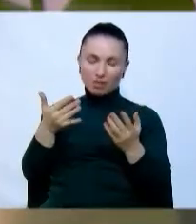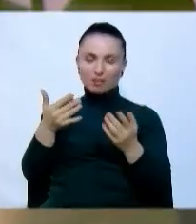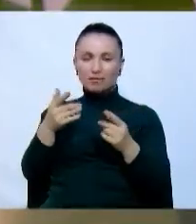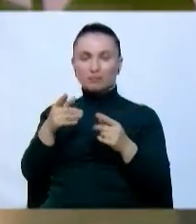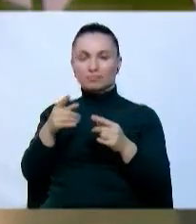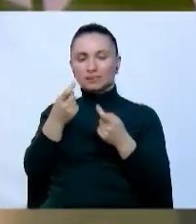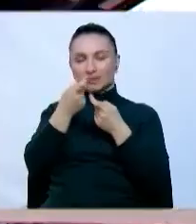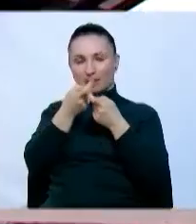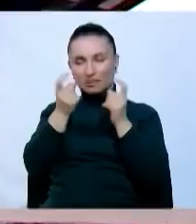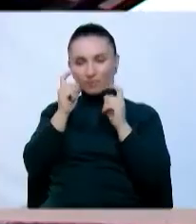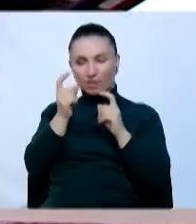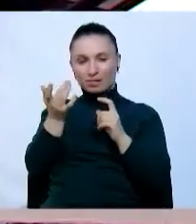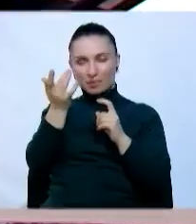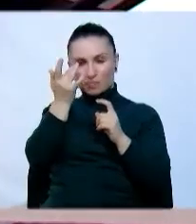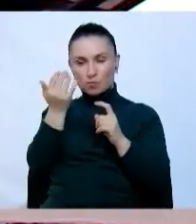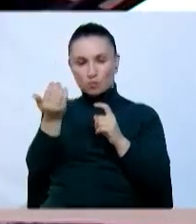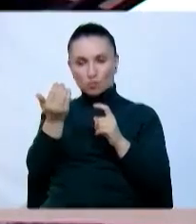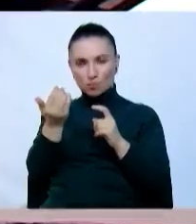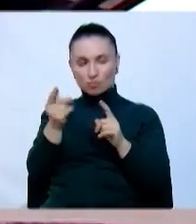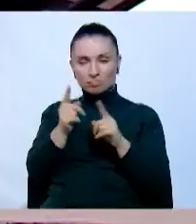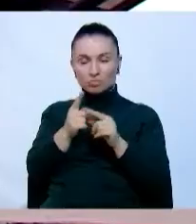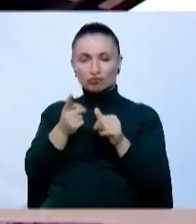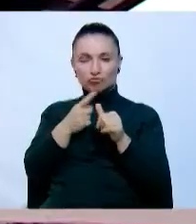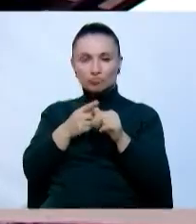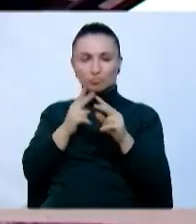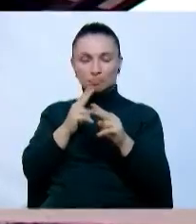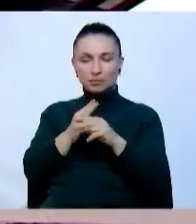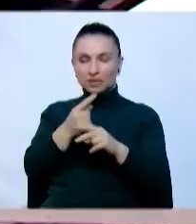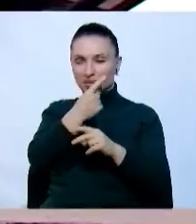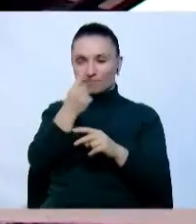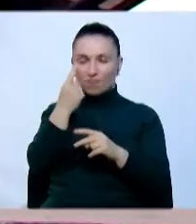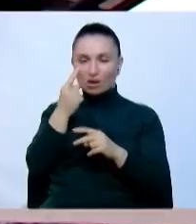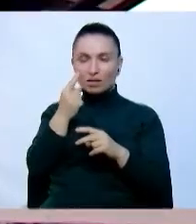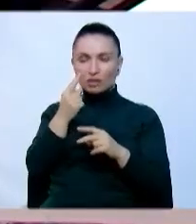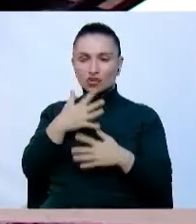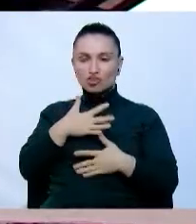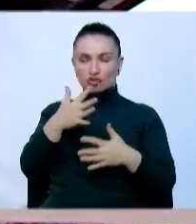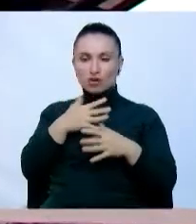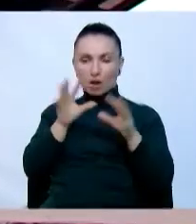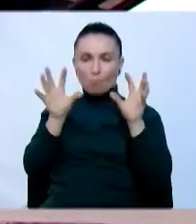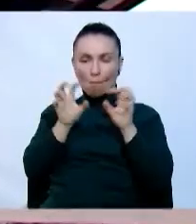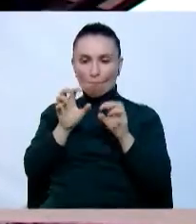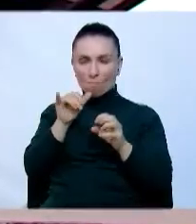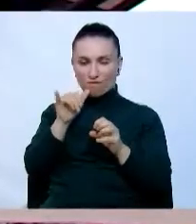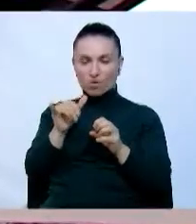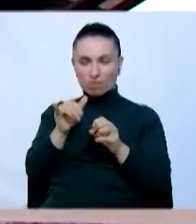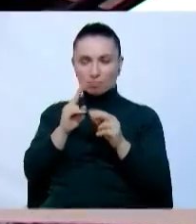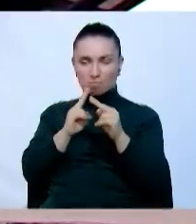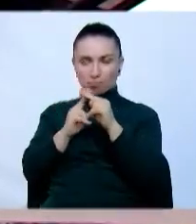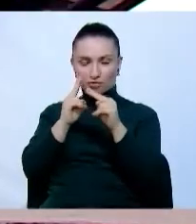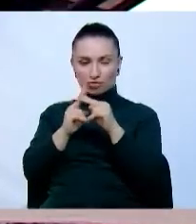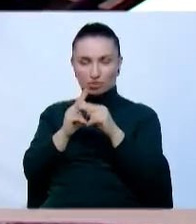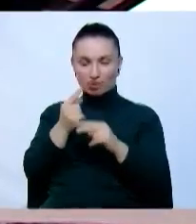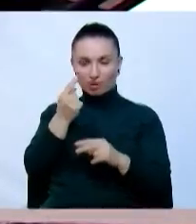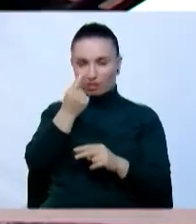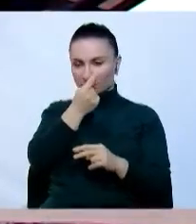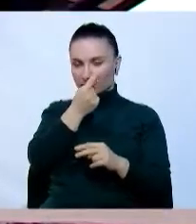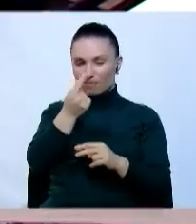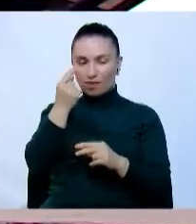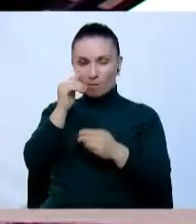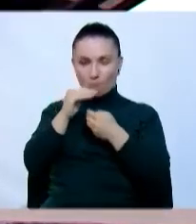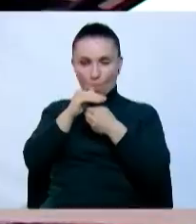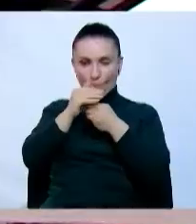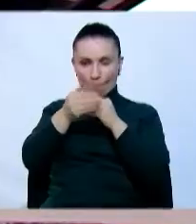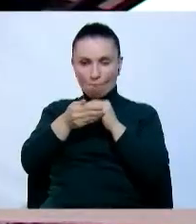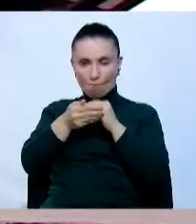ბარიერს ჟანგბადის მიღების. რაც უფრო არა და სჭირდება. რა თქმა უნდა,